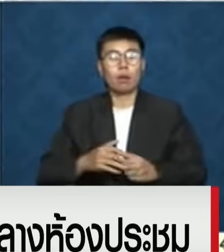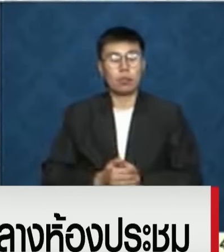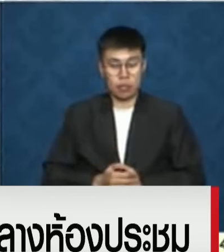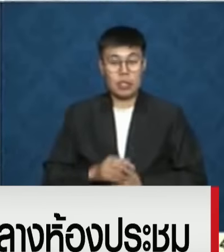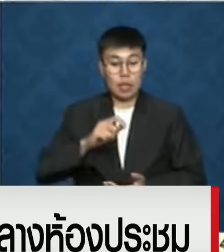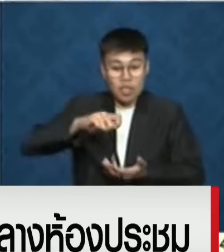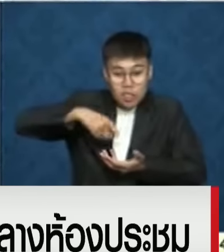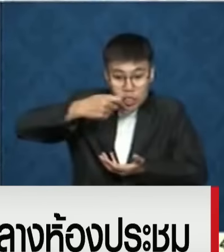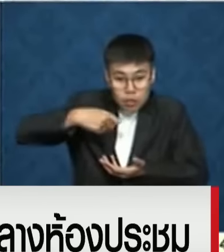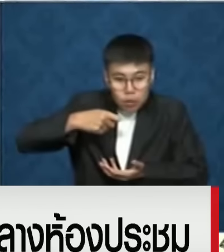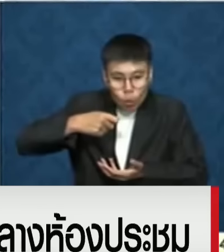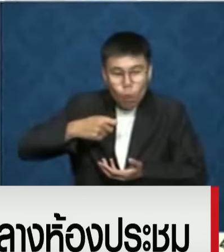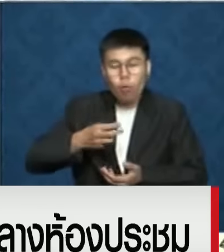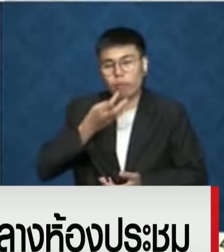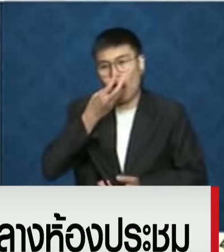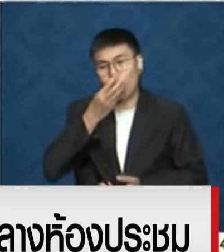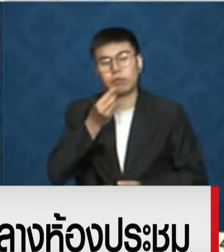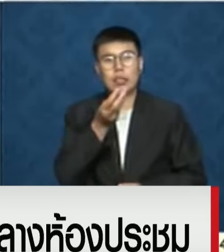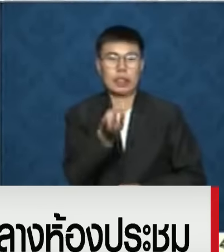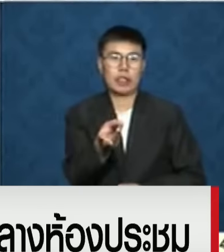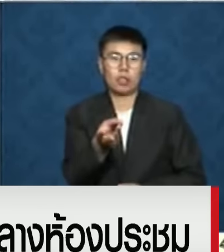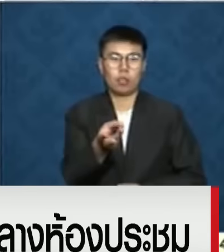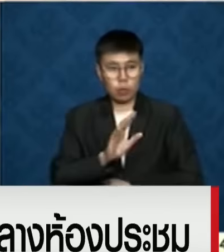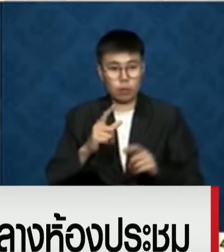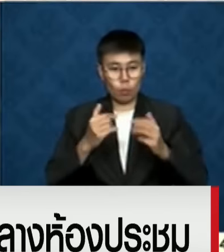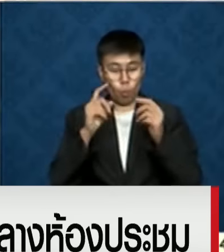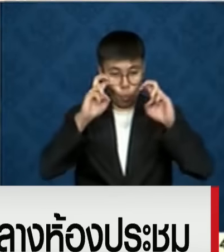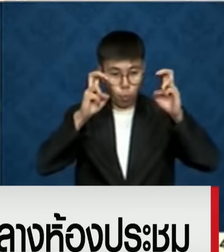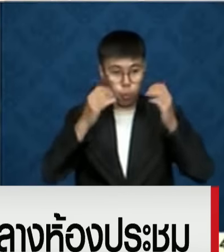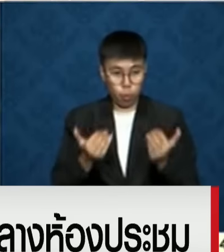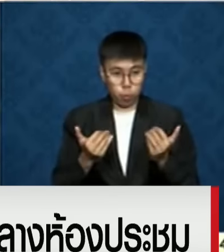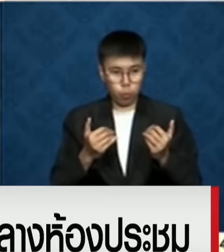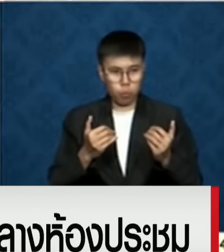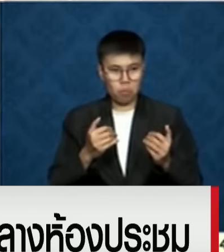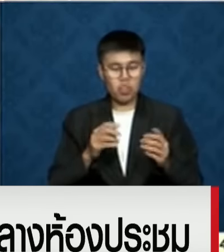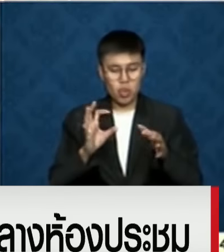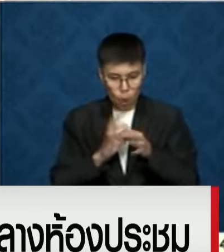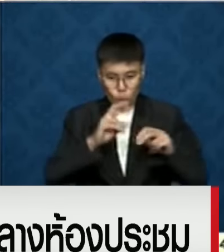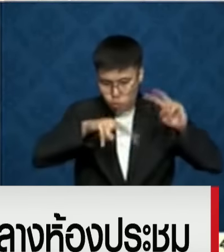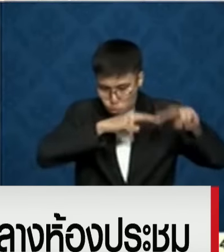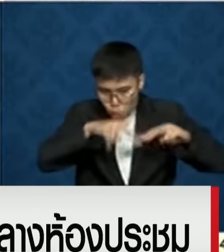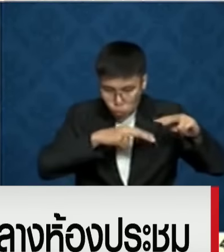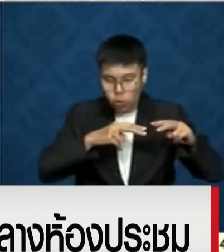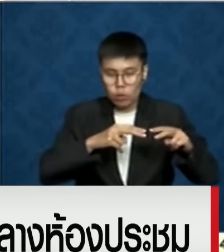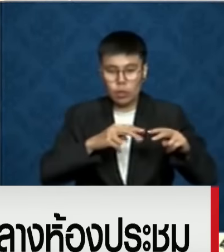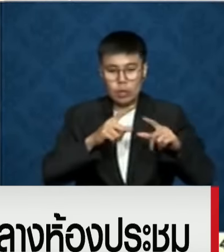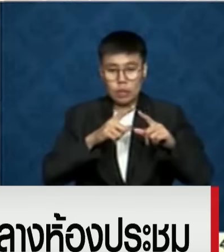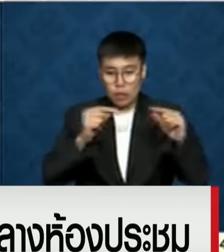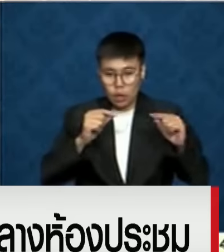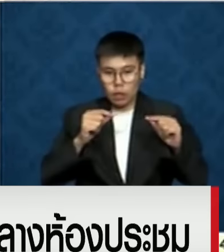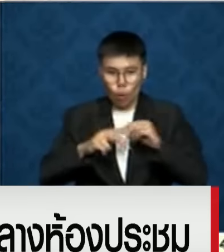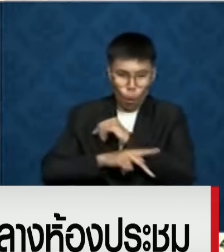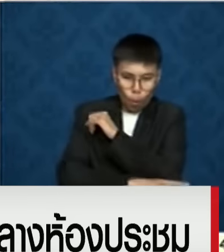ตอบบรรยากาศก็เป็นไปด้วยดีราบรื่นดีนะครับรัฐมนตรีช่วยสุรศักดิ์ท่านก็ชี้แจงไปออกกณีโรงเรียนราชประชานุเคราะห์